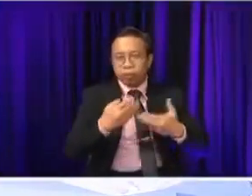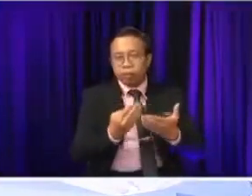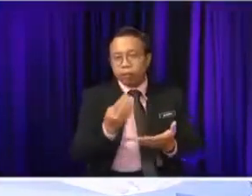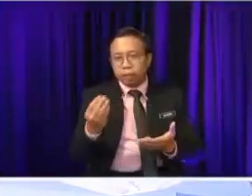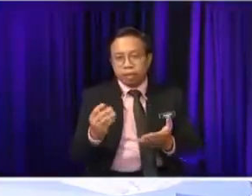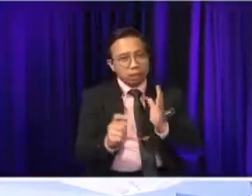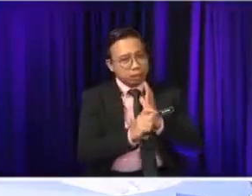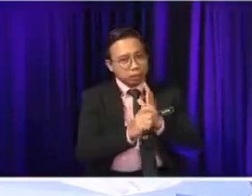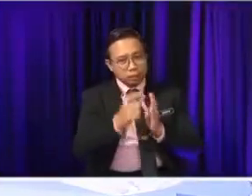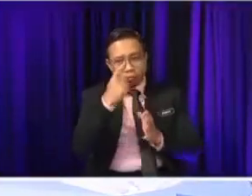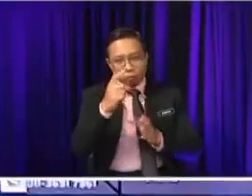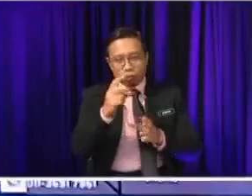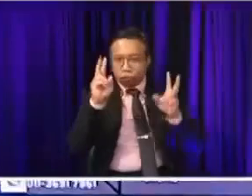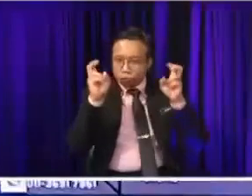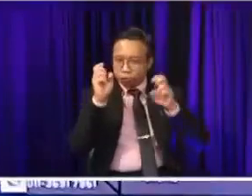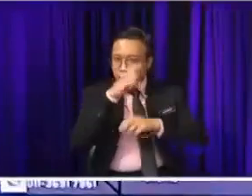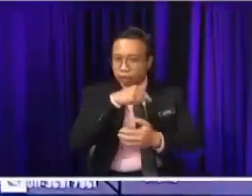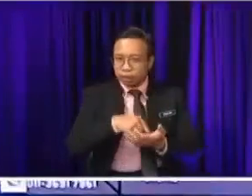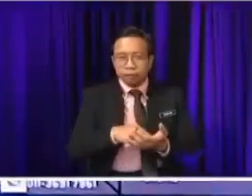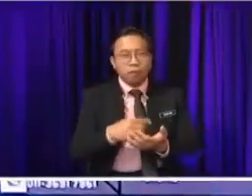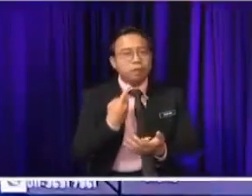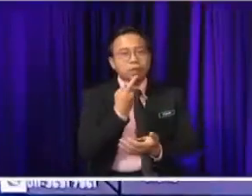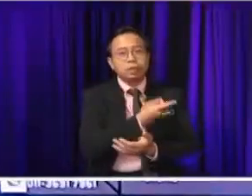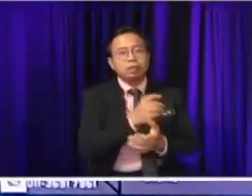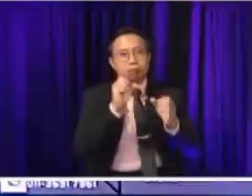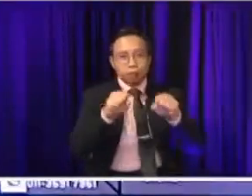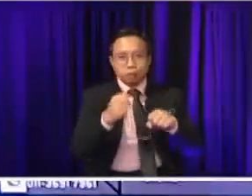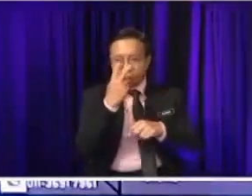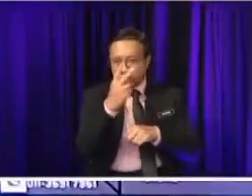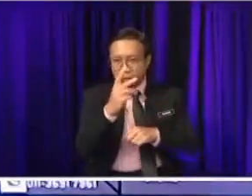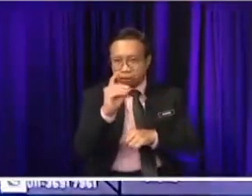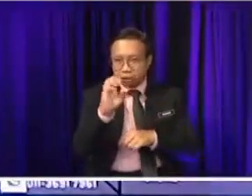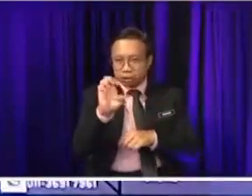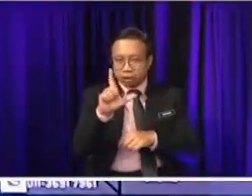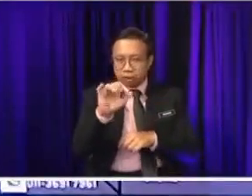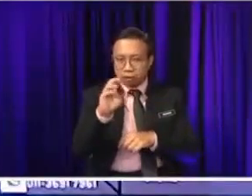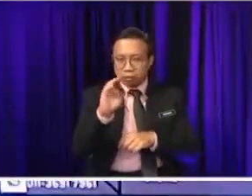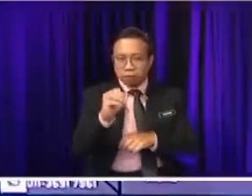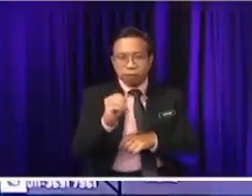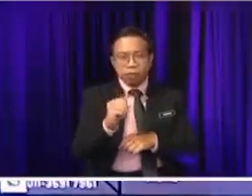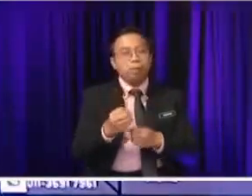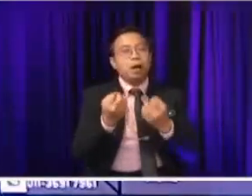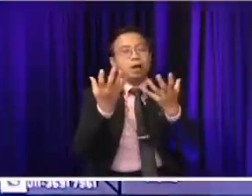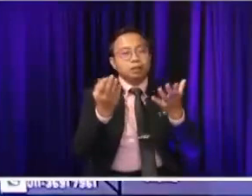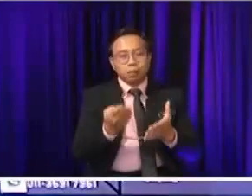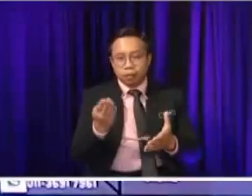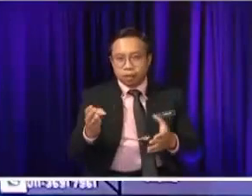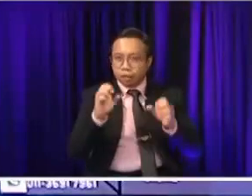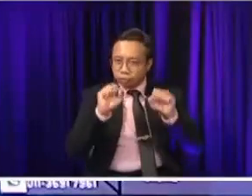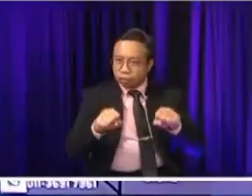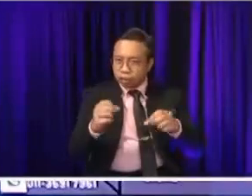untuk topik kita hari ini Oke melayani desainnya banyak bahan yang kita boleh